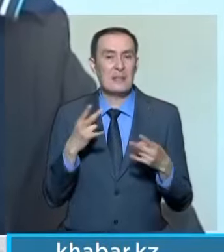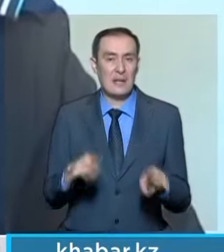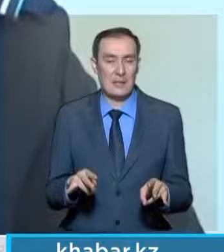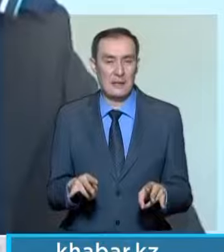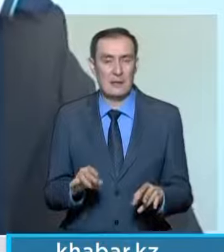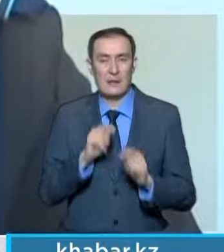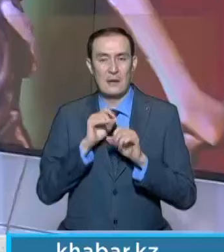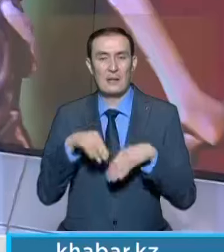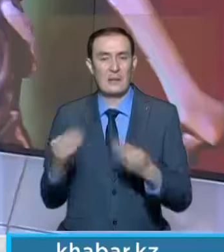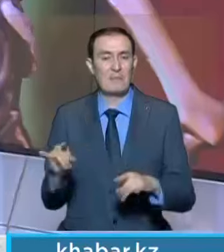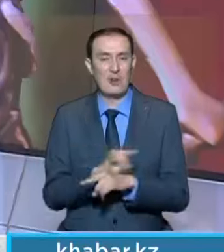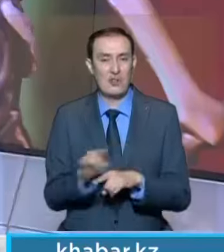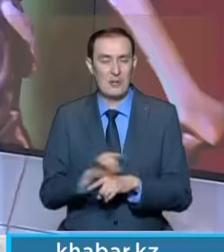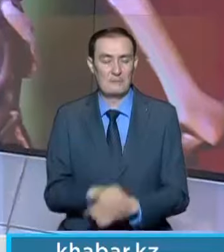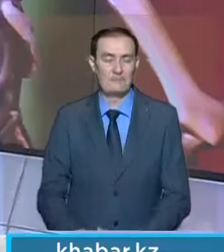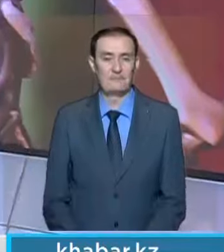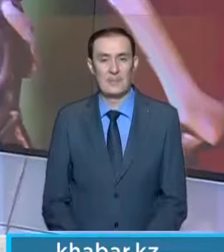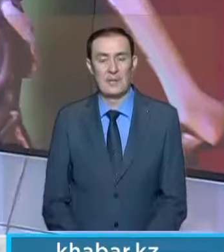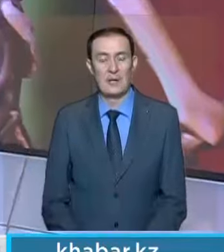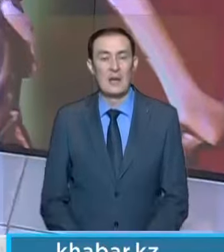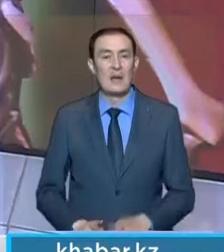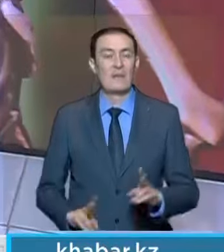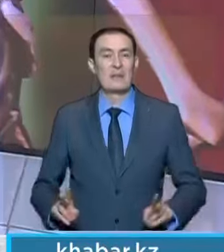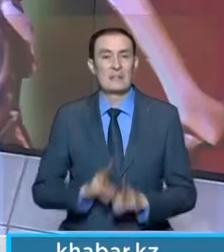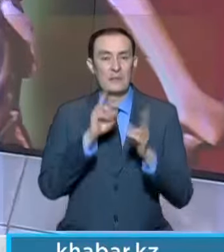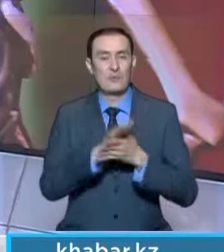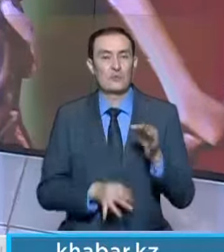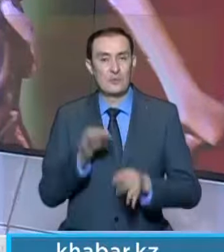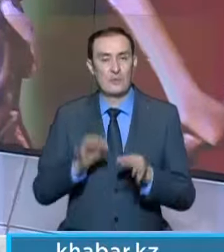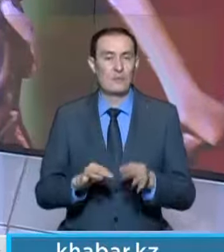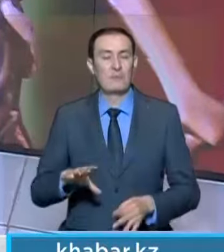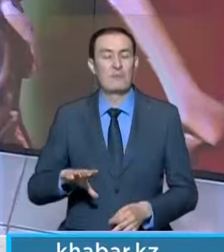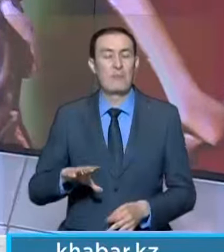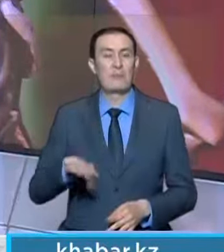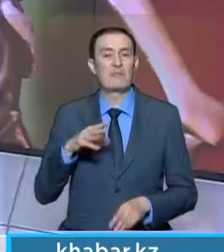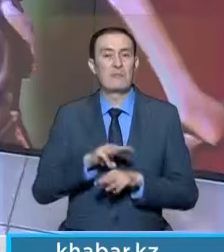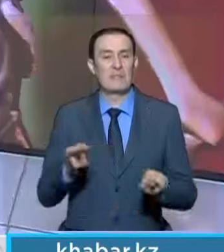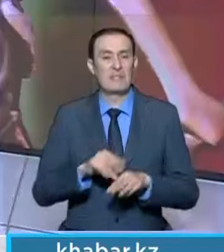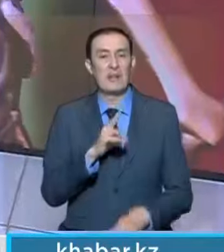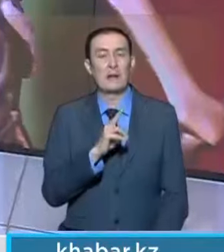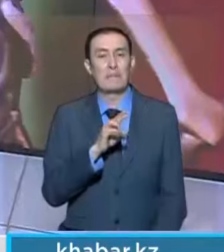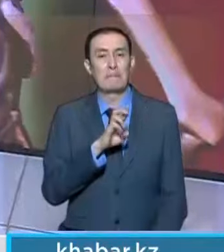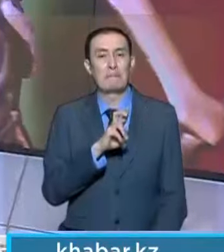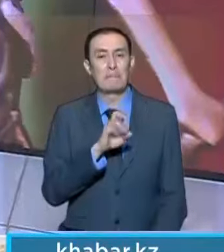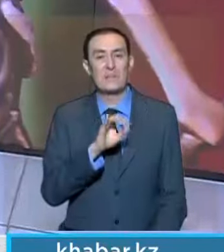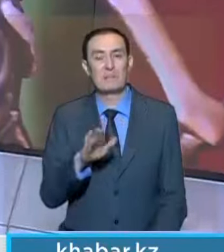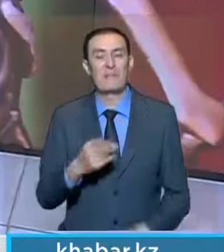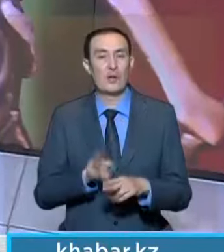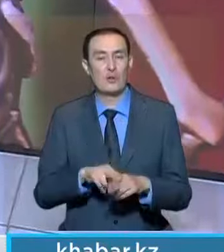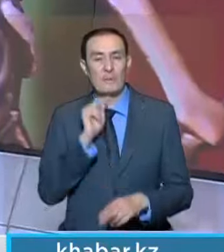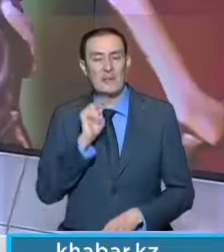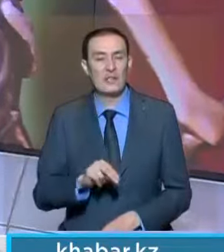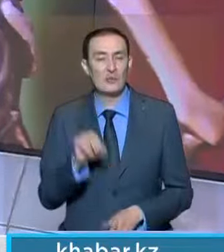средства. В Астане продолжается судебный процесс в отношении Куандыка Бишимбаева, которую обвиняют в убийстве с особой